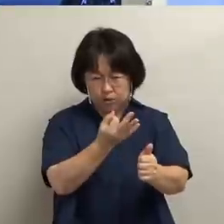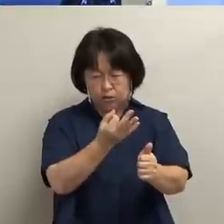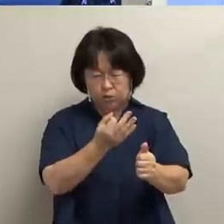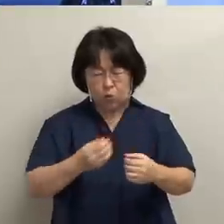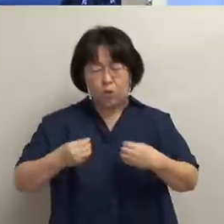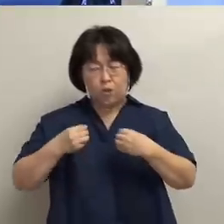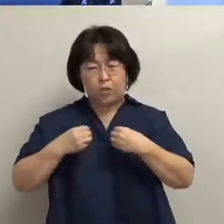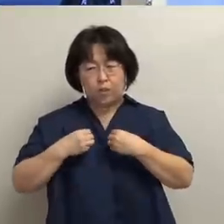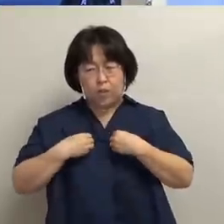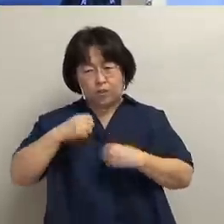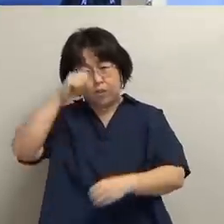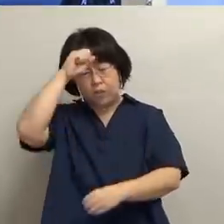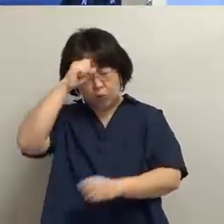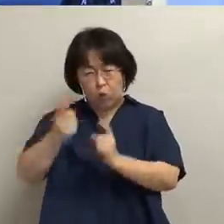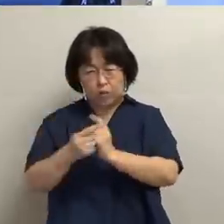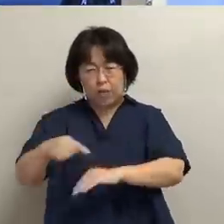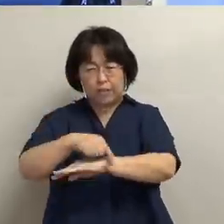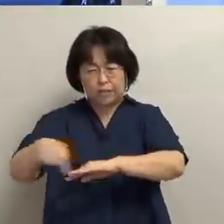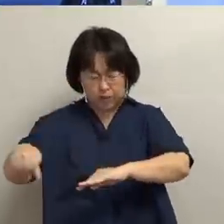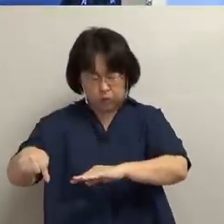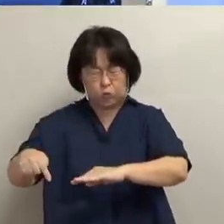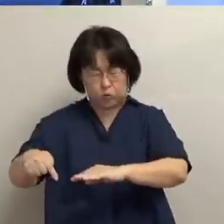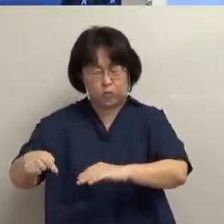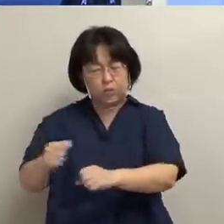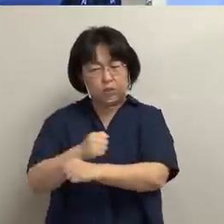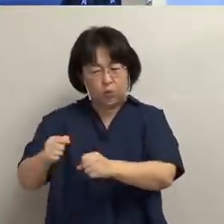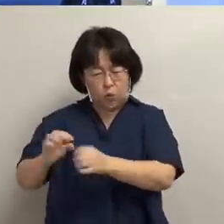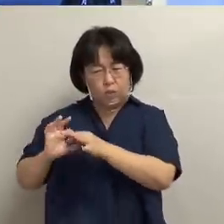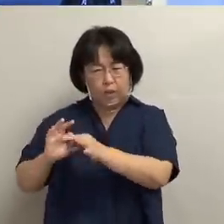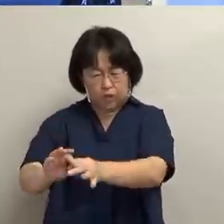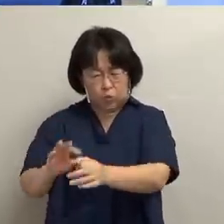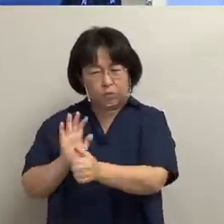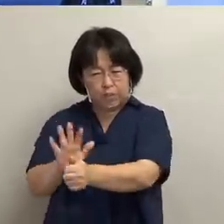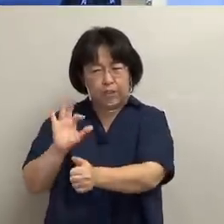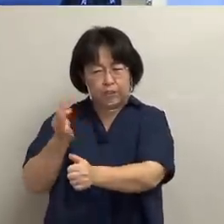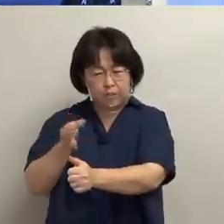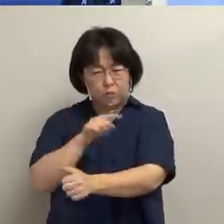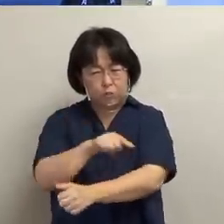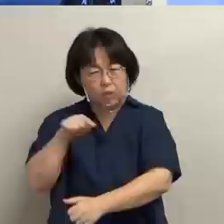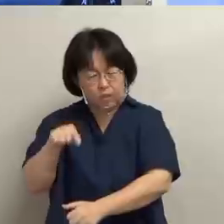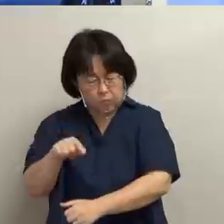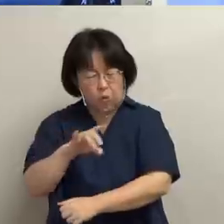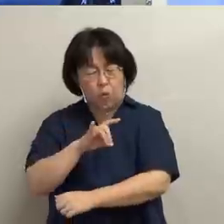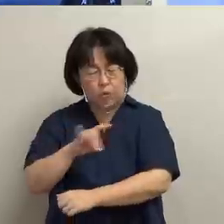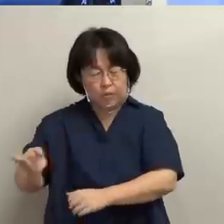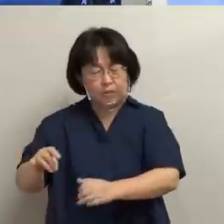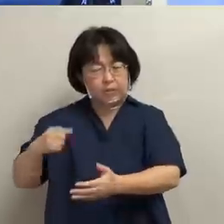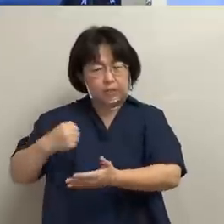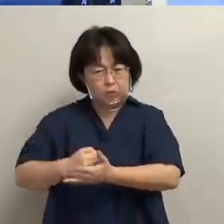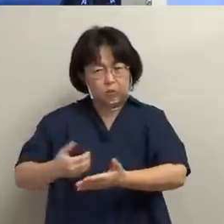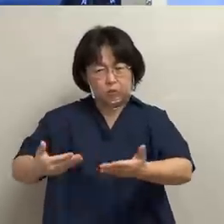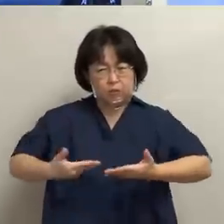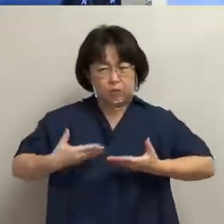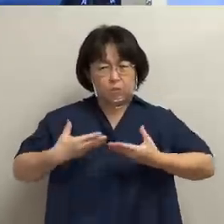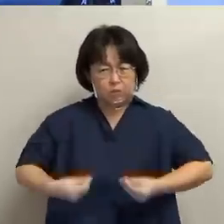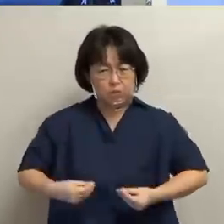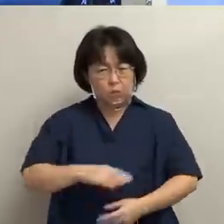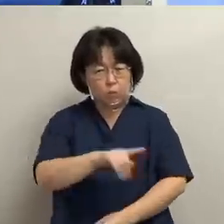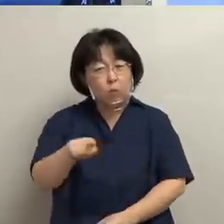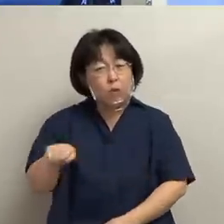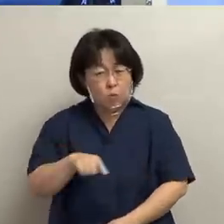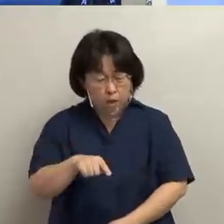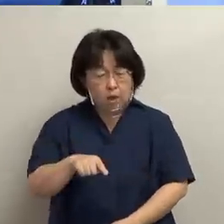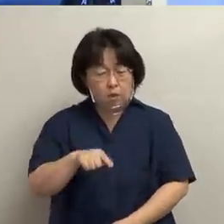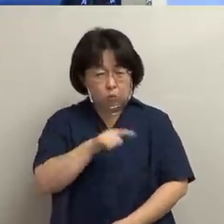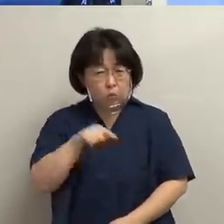症対策次号継続支援金これについても議決をいただきましたこうしたことについてはもう前回